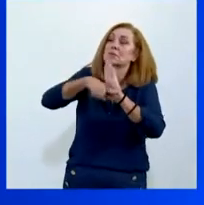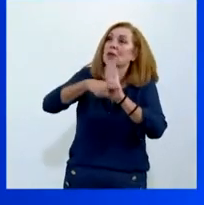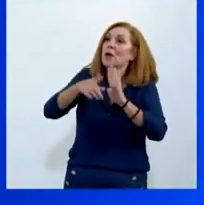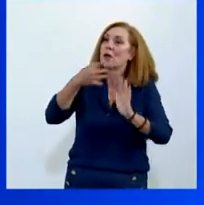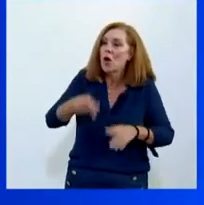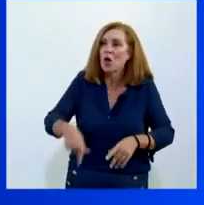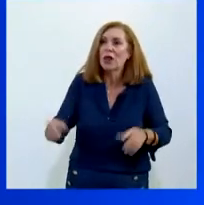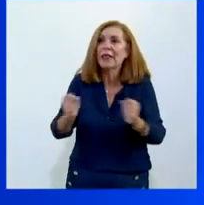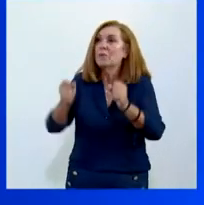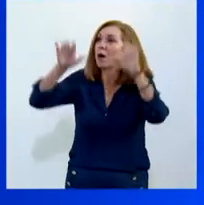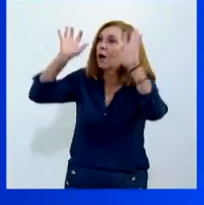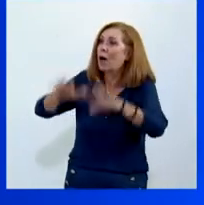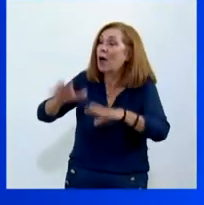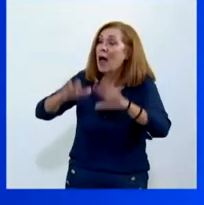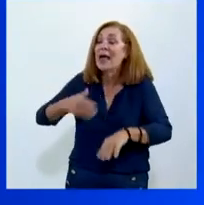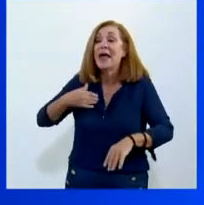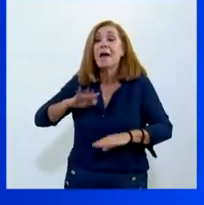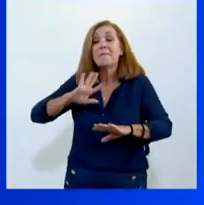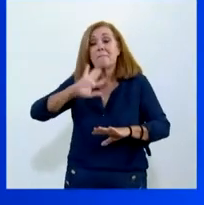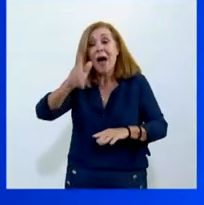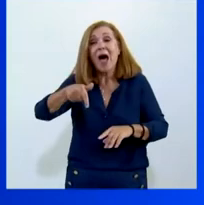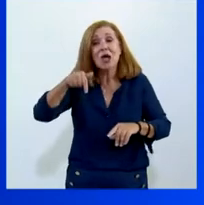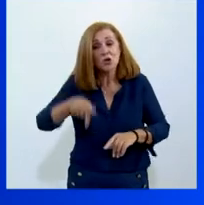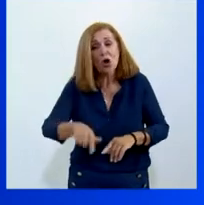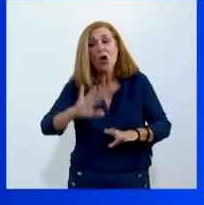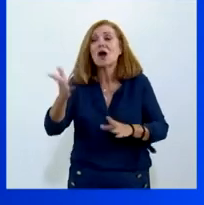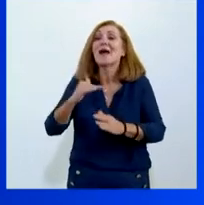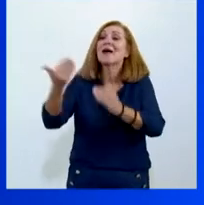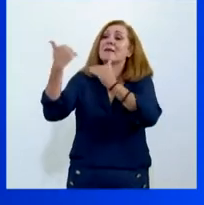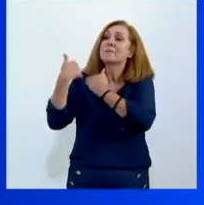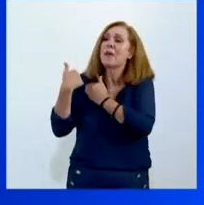ήδη βρει τους πρώτους αναδόχους για αυτές τις μελέτες.